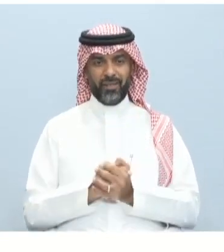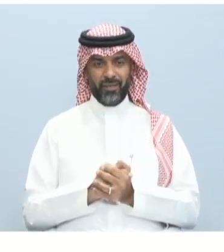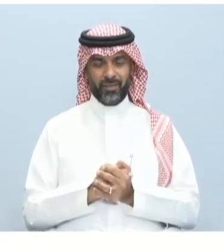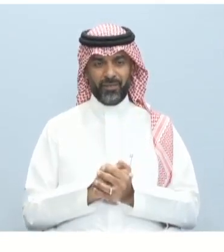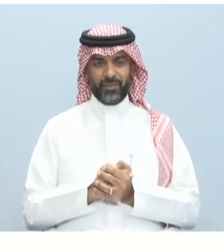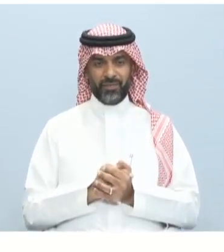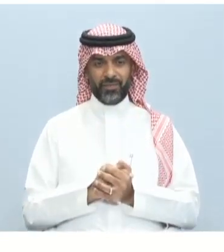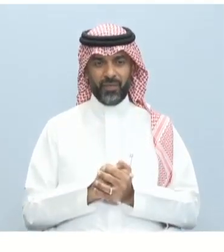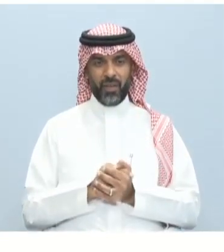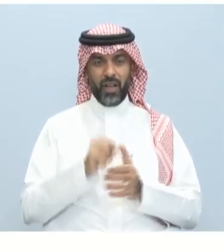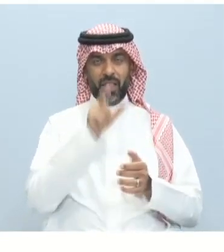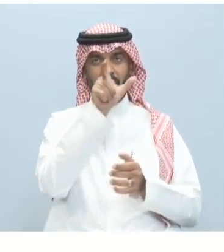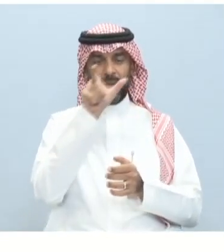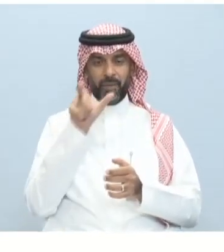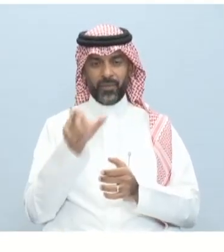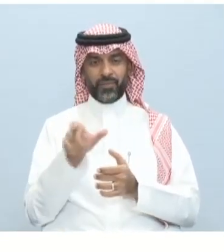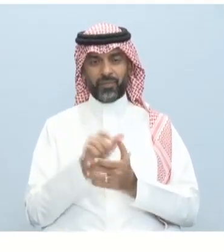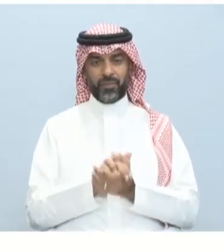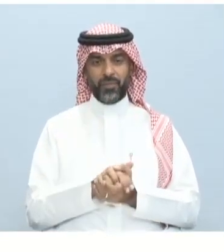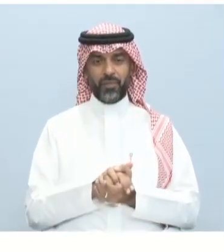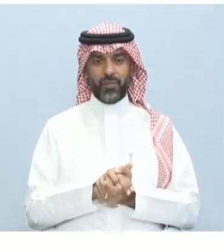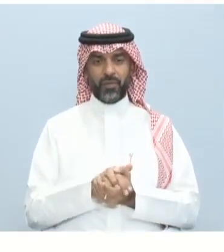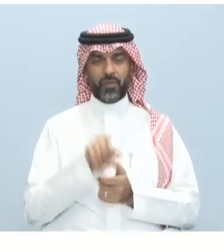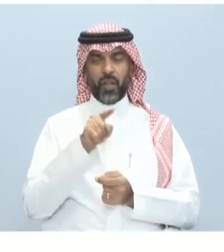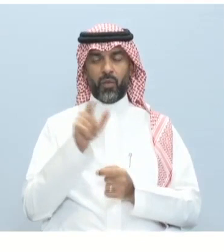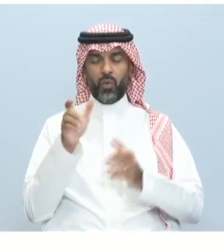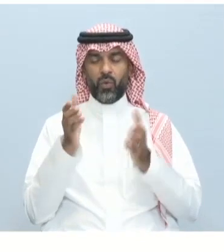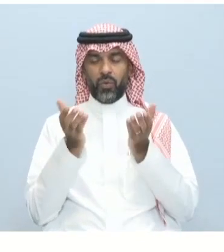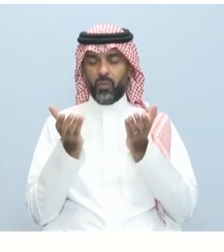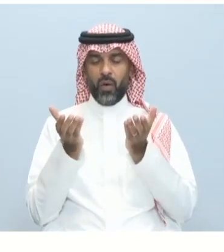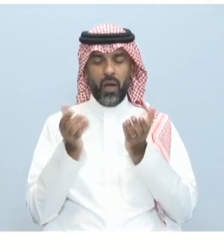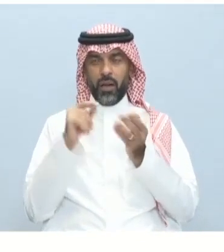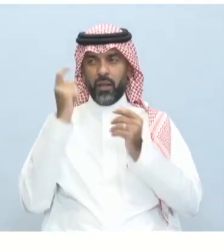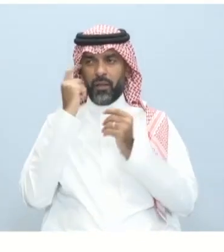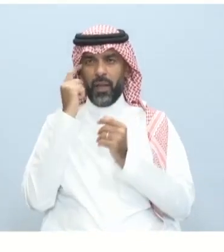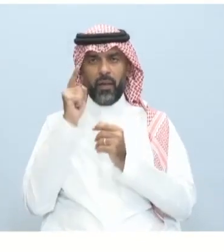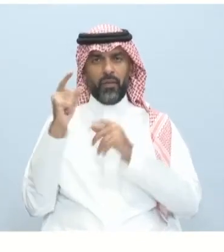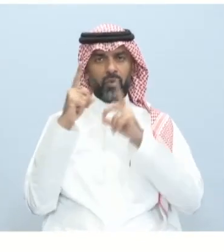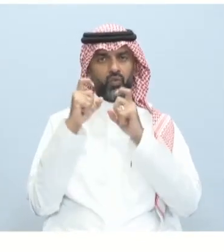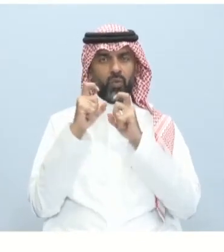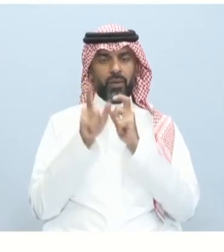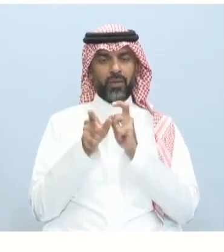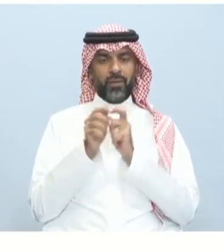هنا في هذه اللبنة سيقارن لبنة التعرف على الصور